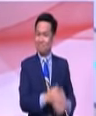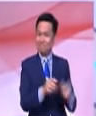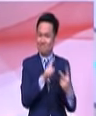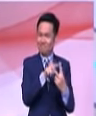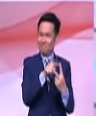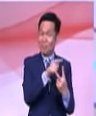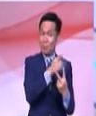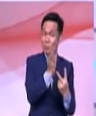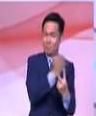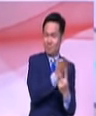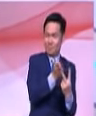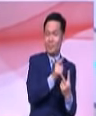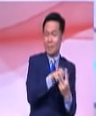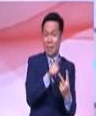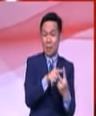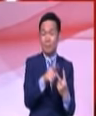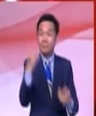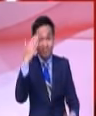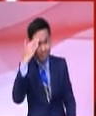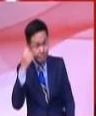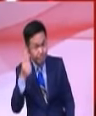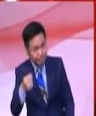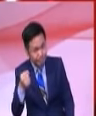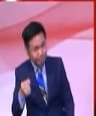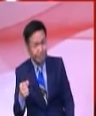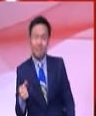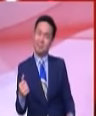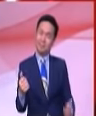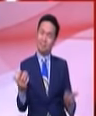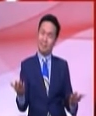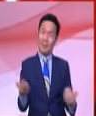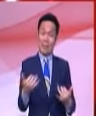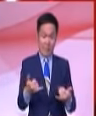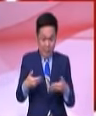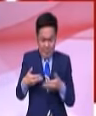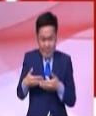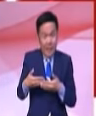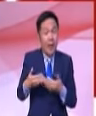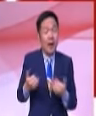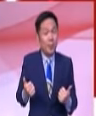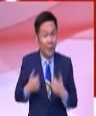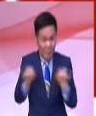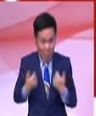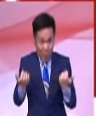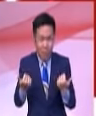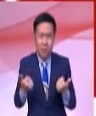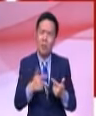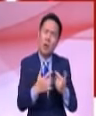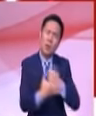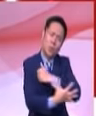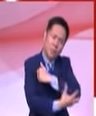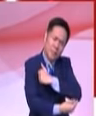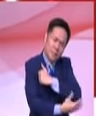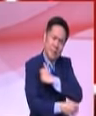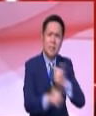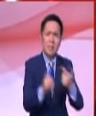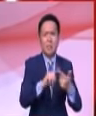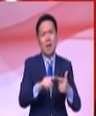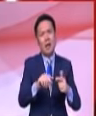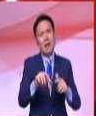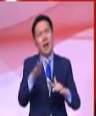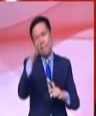Terima kasih. Assalamualaikum dan salam sejahtera. Menjelang Syawal, golongan asnaf, anak yatim dan ahli keluarga